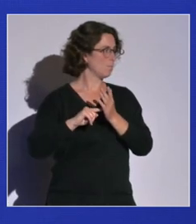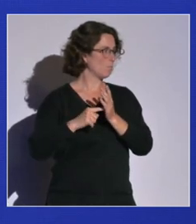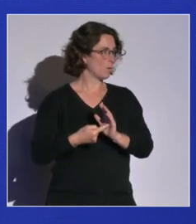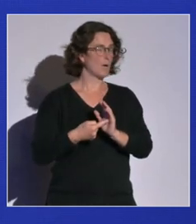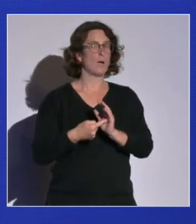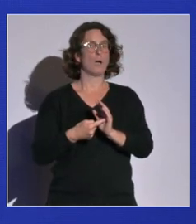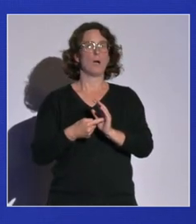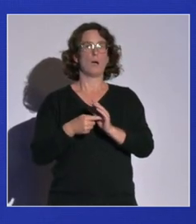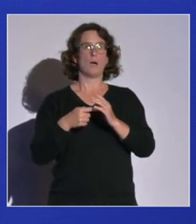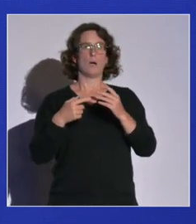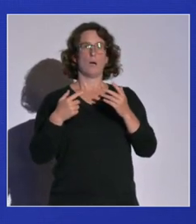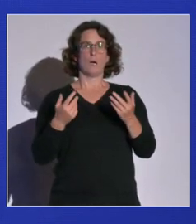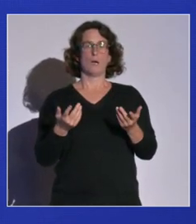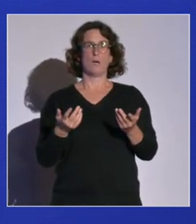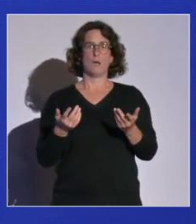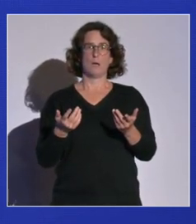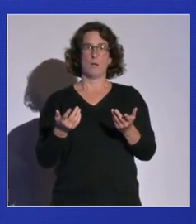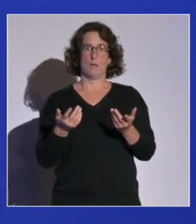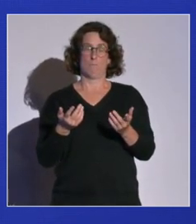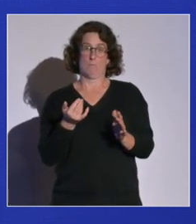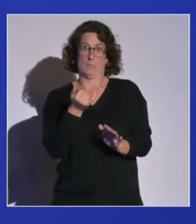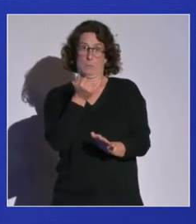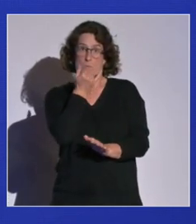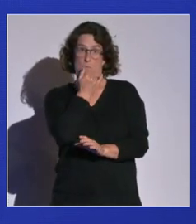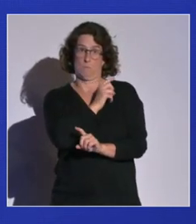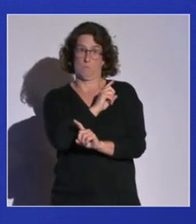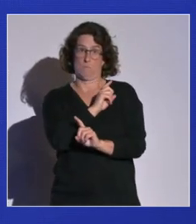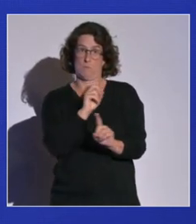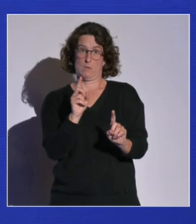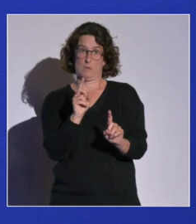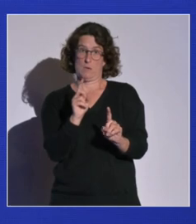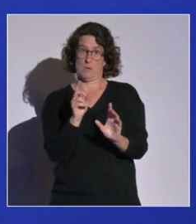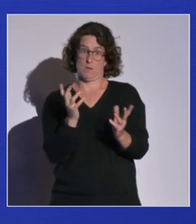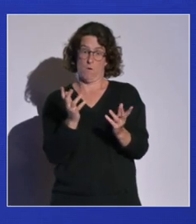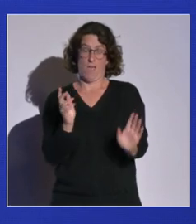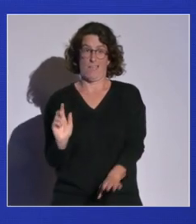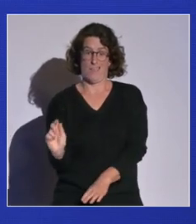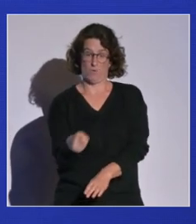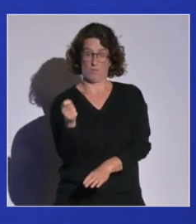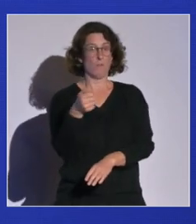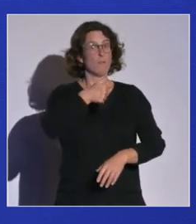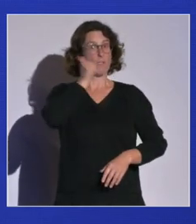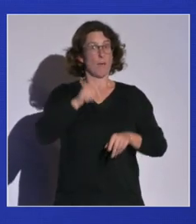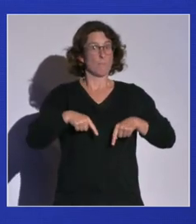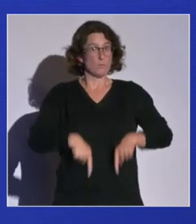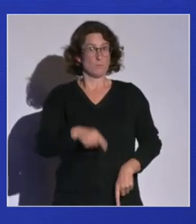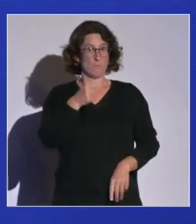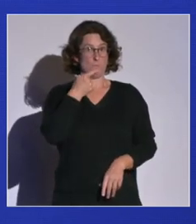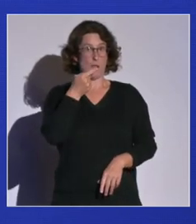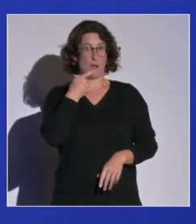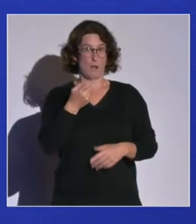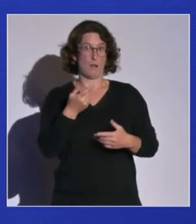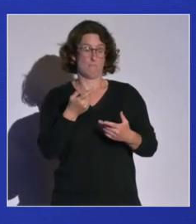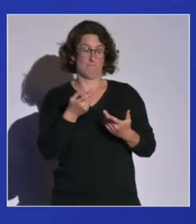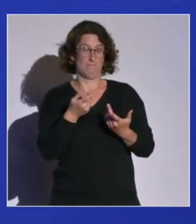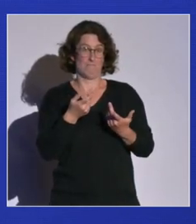Faut pas qu'on se trompe. Hein. Le ministre l'a dit hier, l'éducation en France aujourd'hui est dans une crise